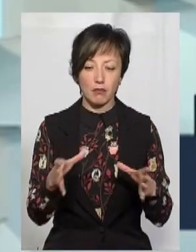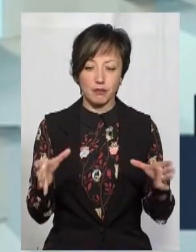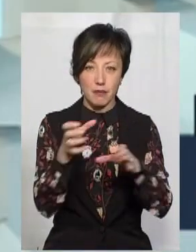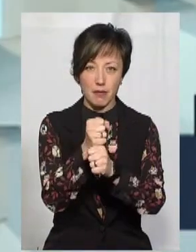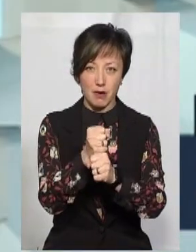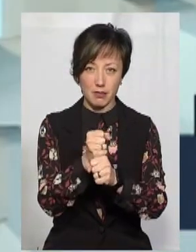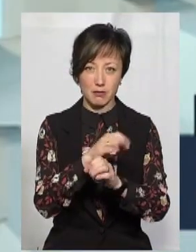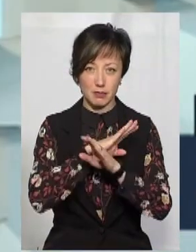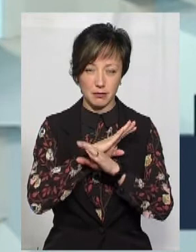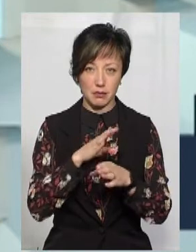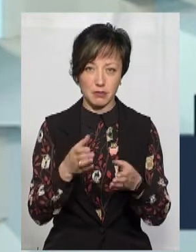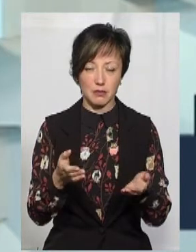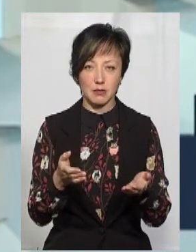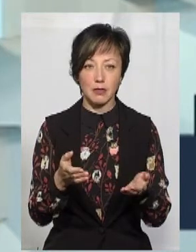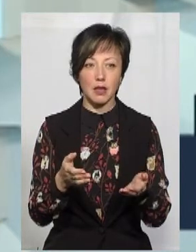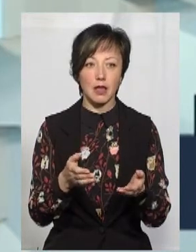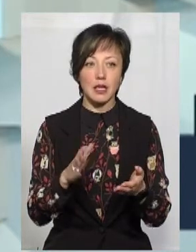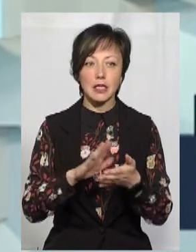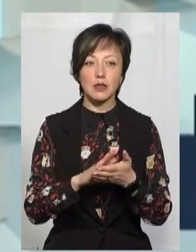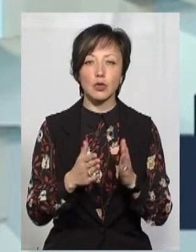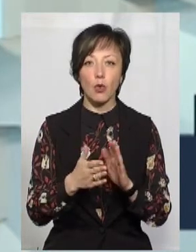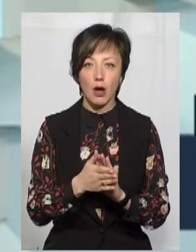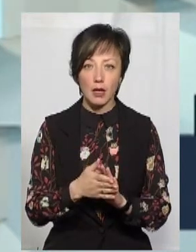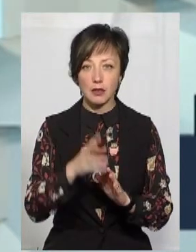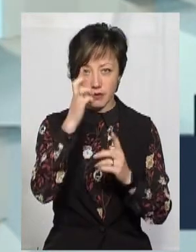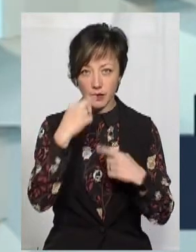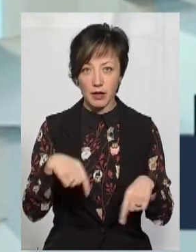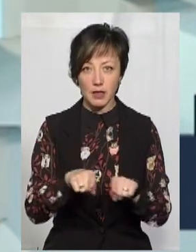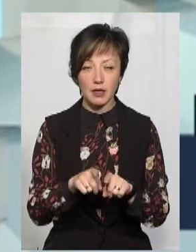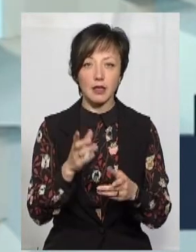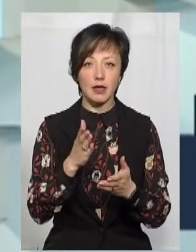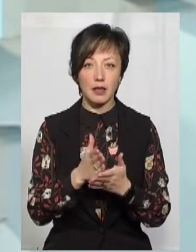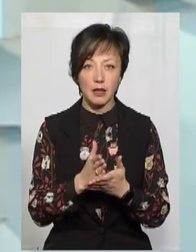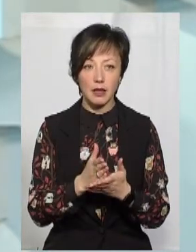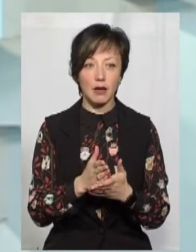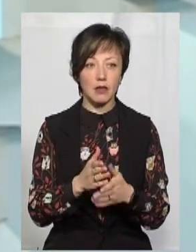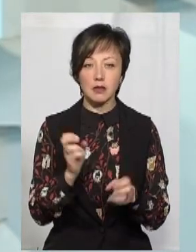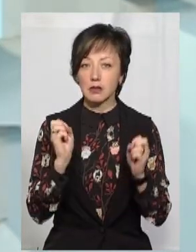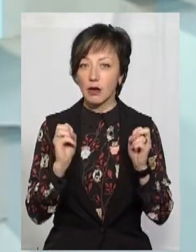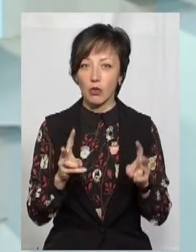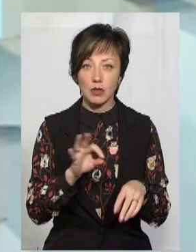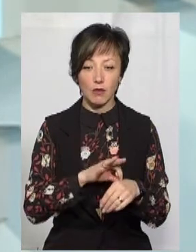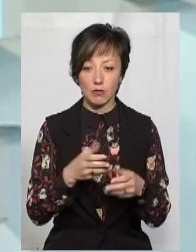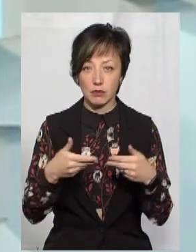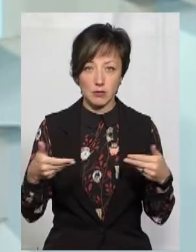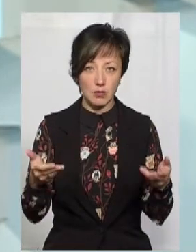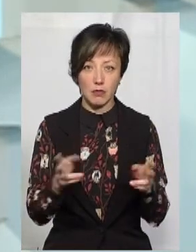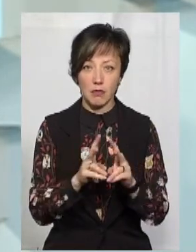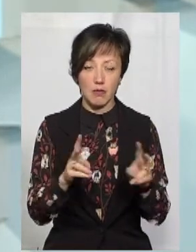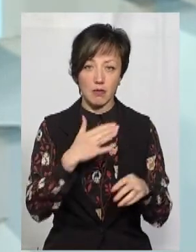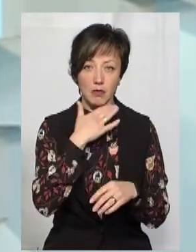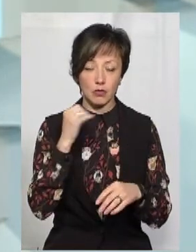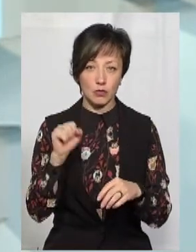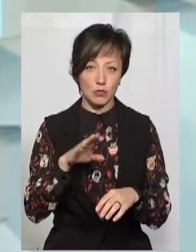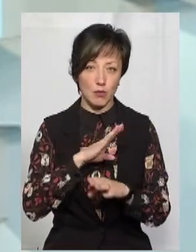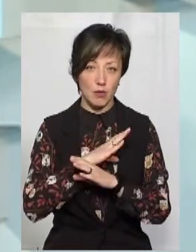Насторожує чи ні? Ну, я скажу так, ситуація в принципі в країні є така, що в нас є загроза захворіти кожного з нас, і, не дай Бог, багато хто може